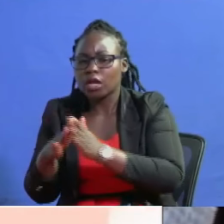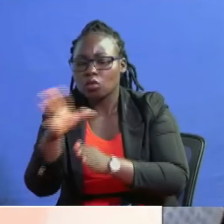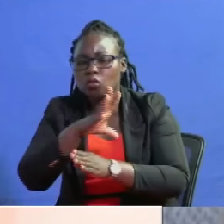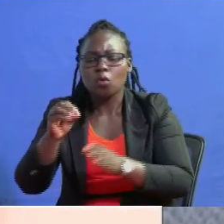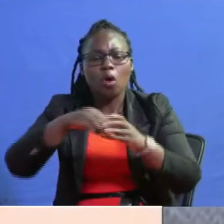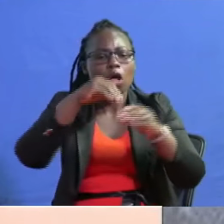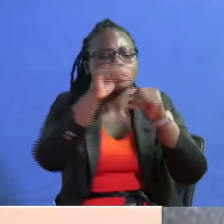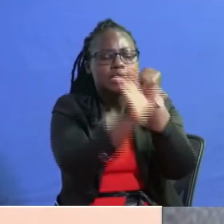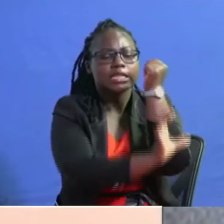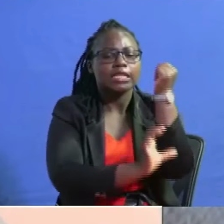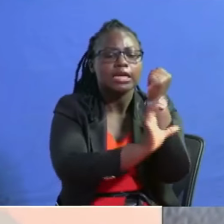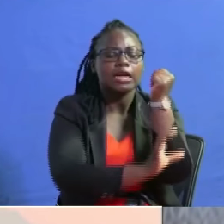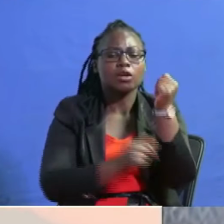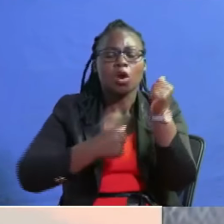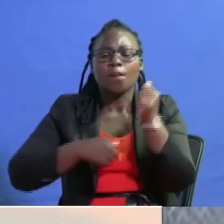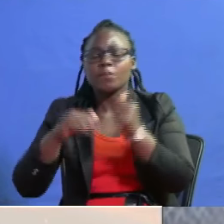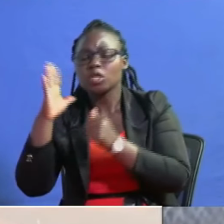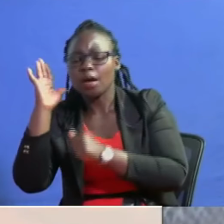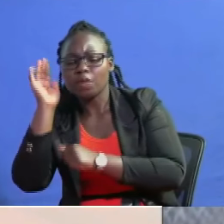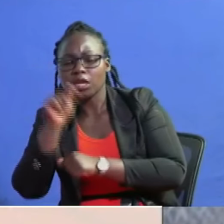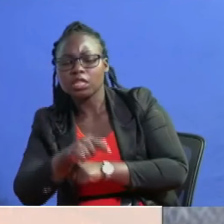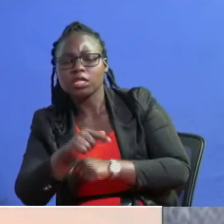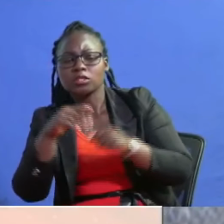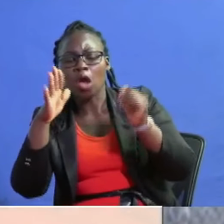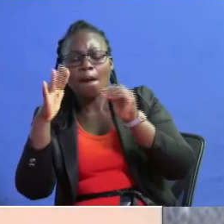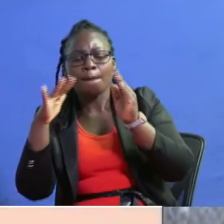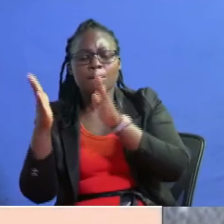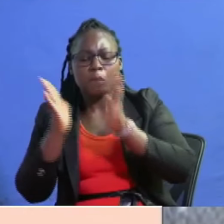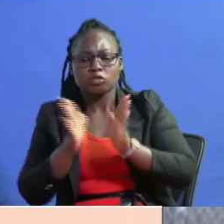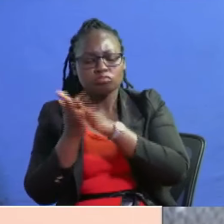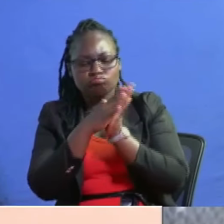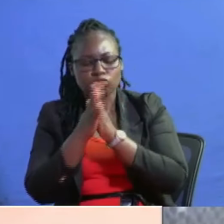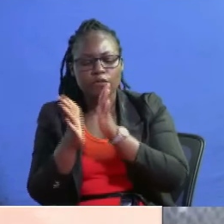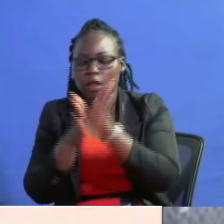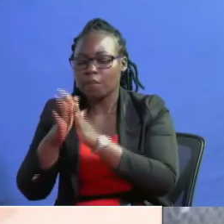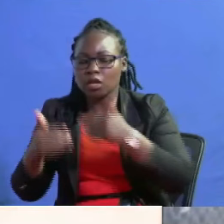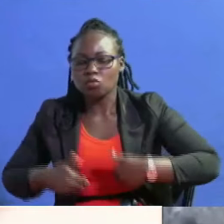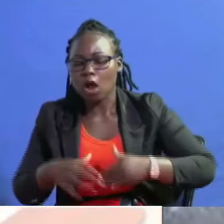ngambo. Mimi nasikia yule mtu ya kitendawili anasema hataki nipange vijana waende ngambo.